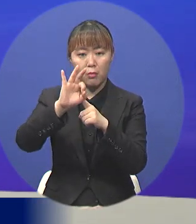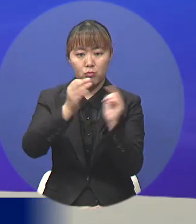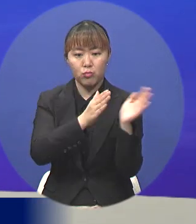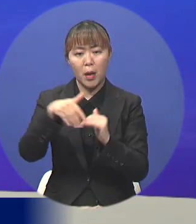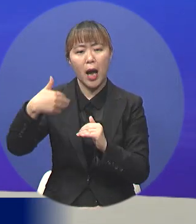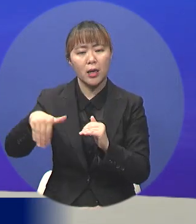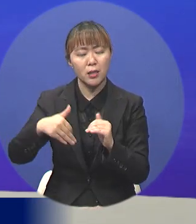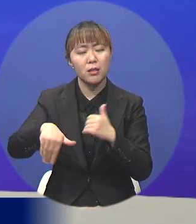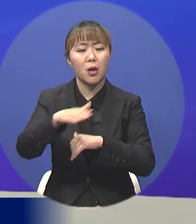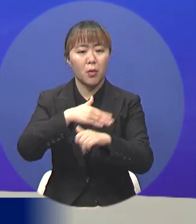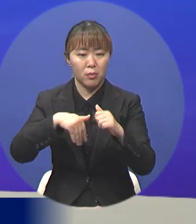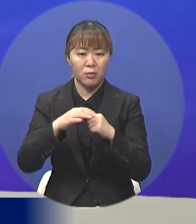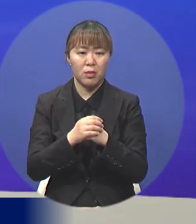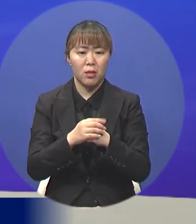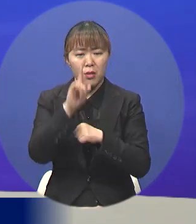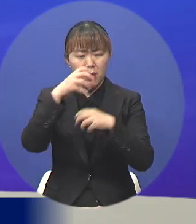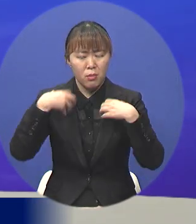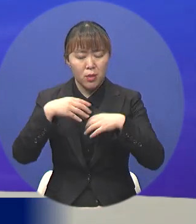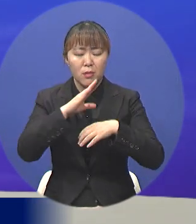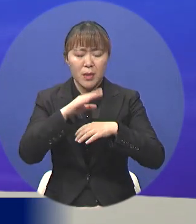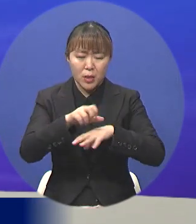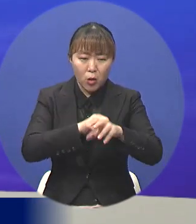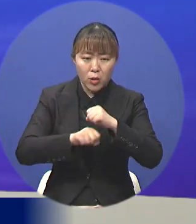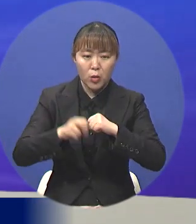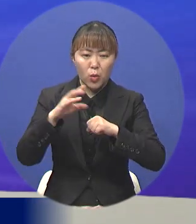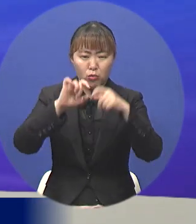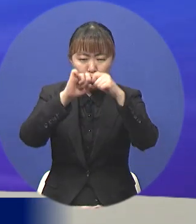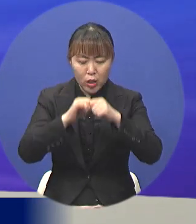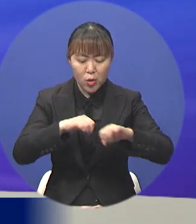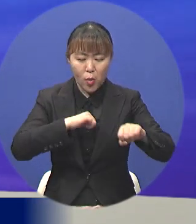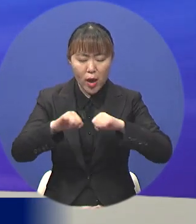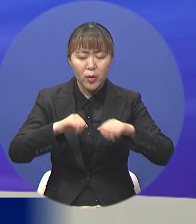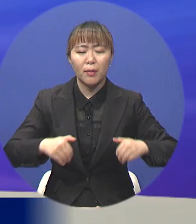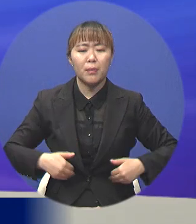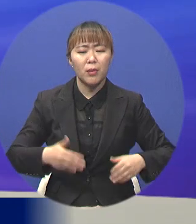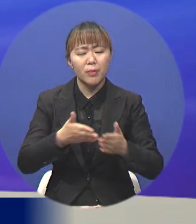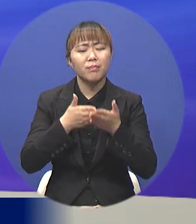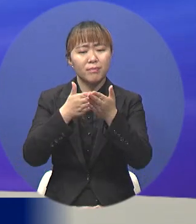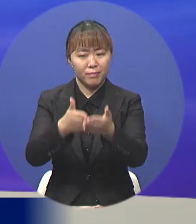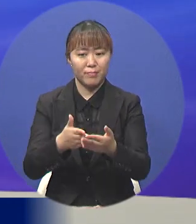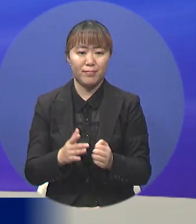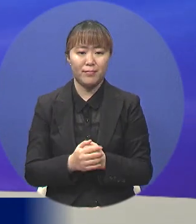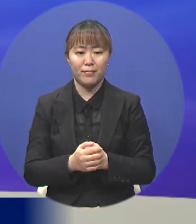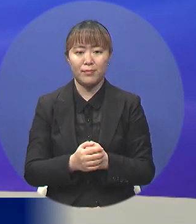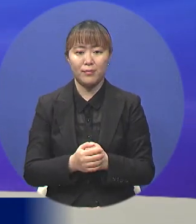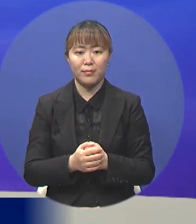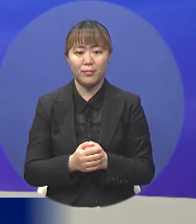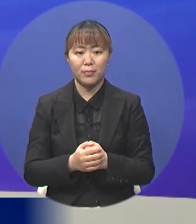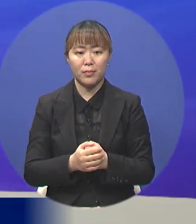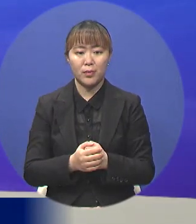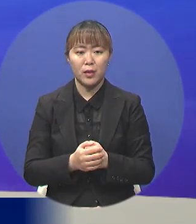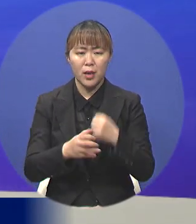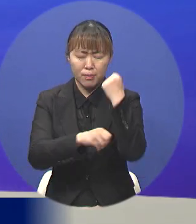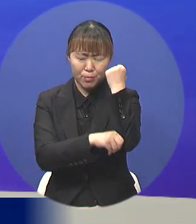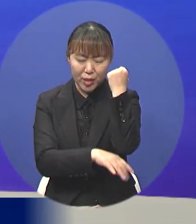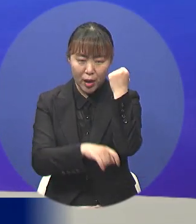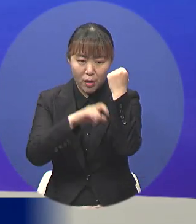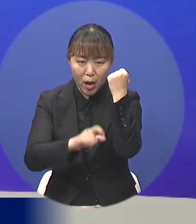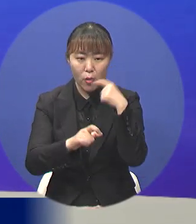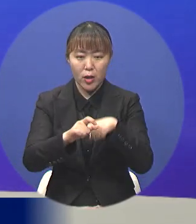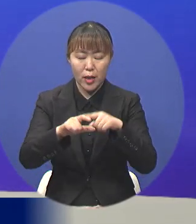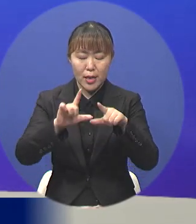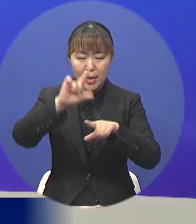않은 상황이라며 정부의 적극적이며 구체적인 움직임을 요구하고 있습니다. 뿌리가 견고해야